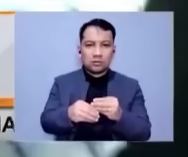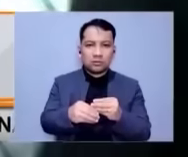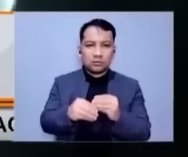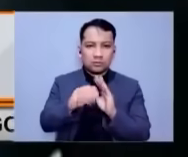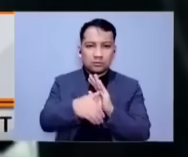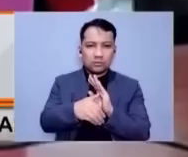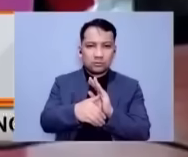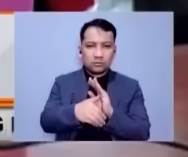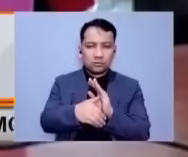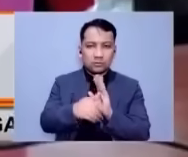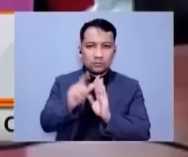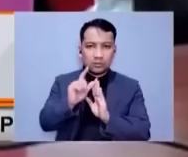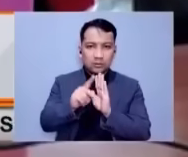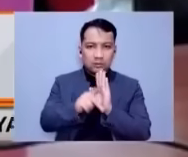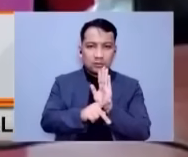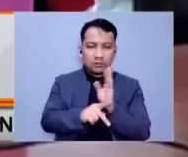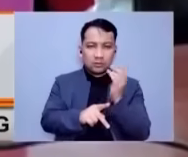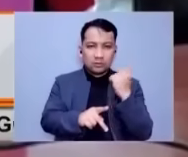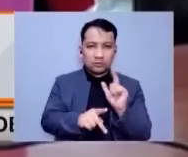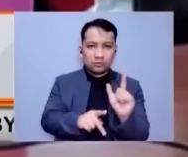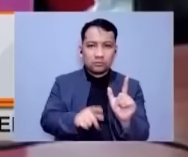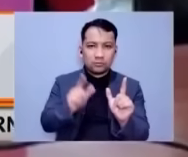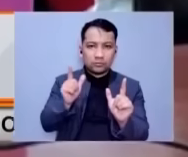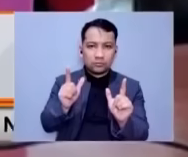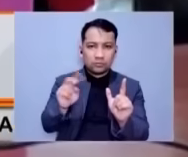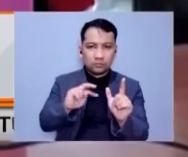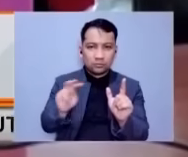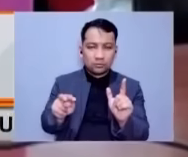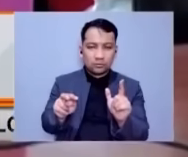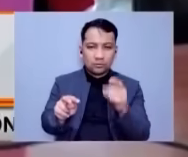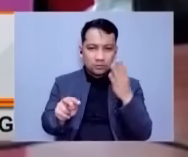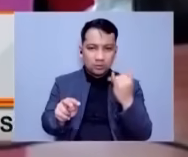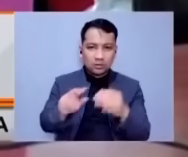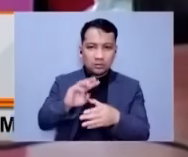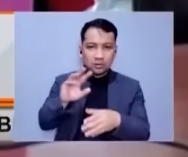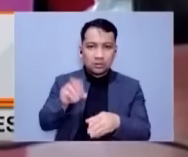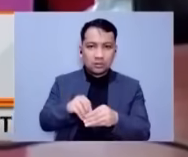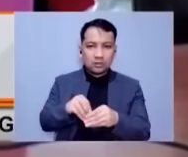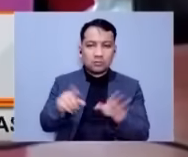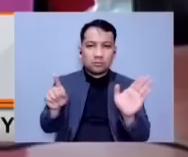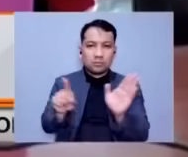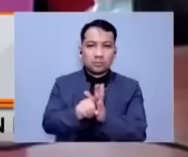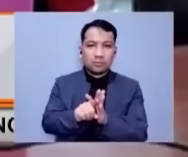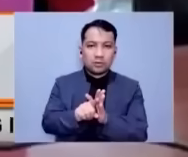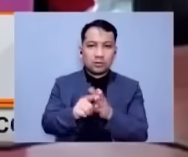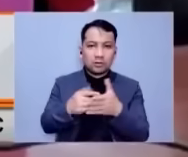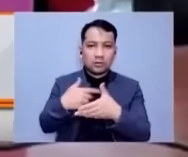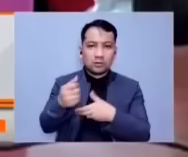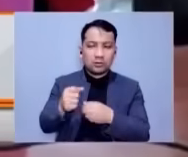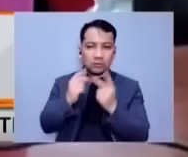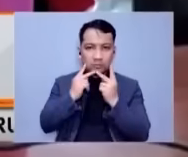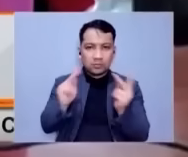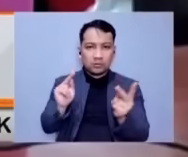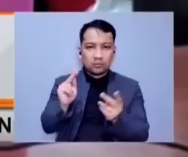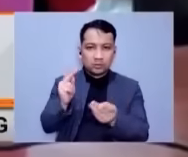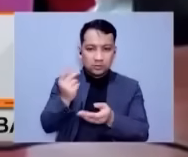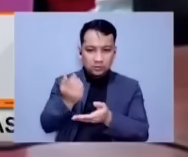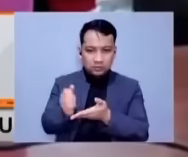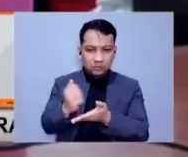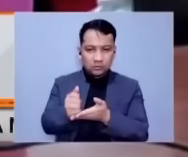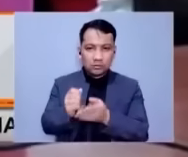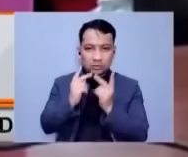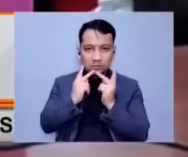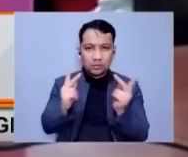Election Code noong 2022 elections. Partikular ang pagbabawal sa paglalabas ng public funds para sa mga public work